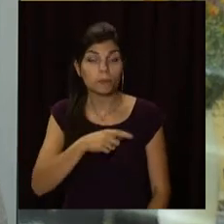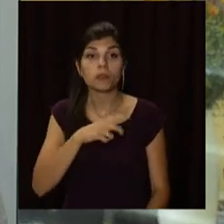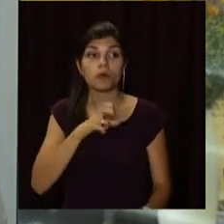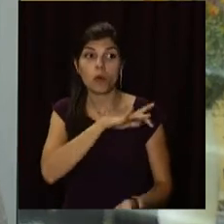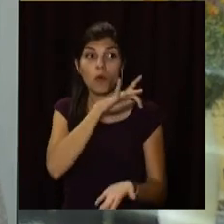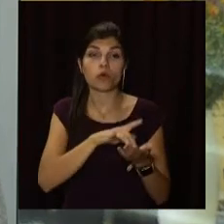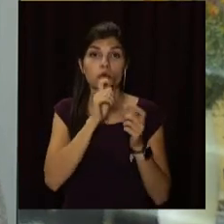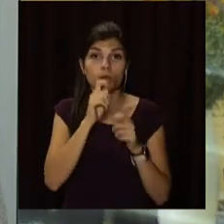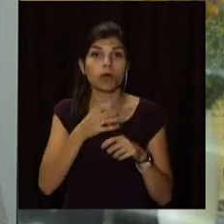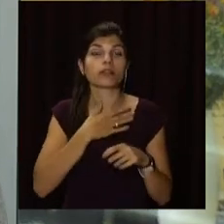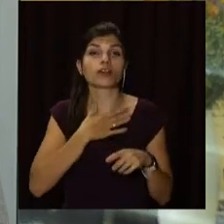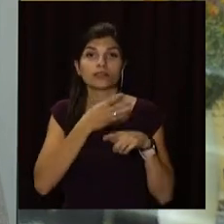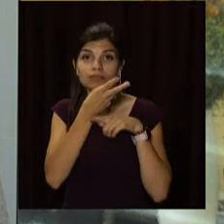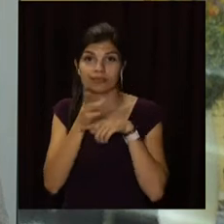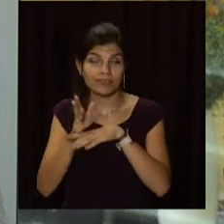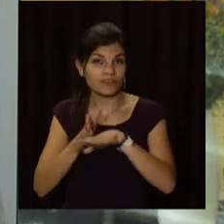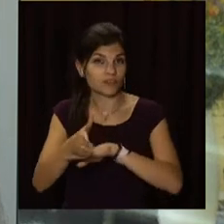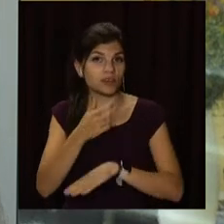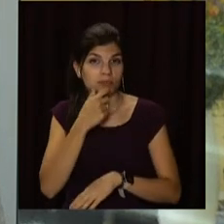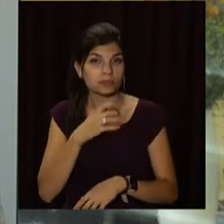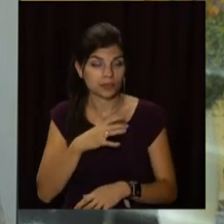оселі бачила наша Галина Ізмайлова.